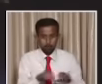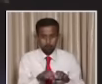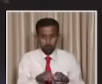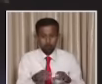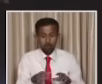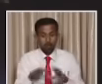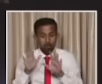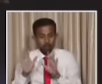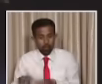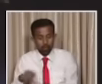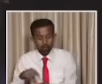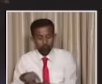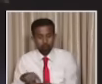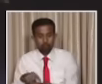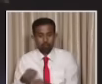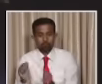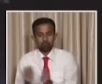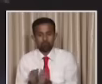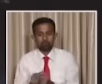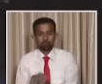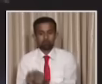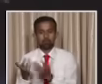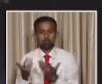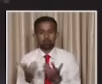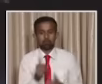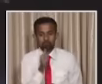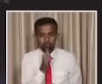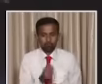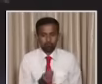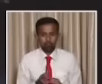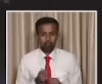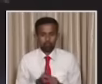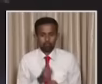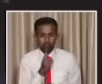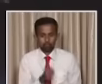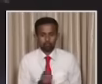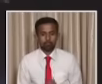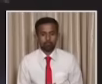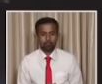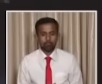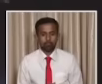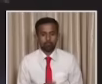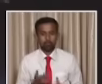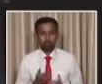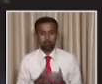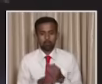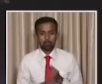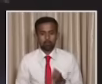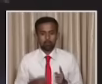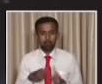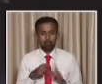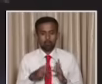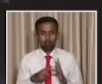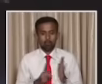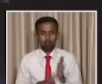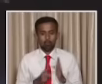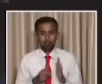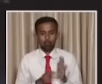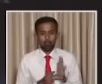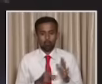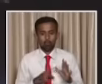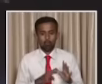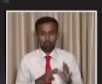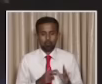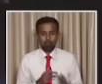අන්තිම අවස්ථාවේ තියෙන ප්‍රොජෙක්ට් වල වැඩේ වෙන්නේ නැහැ. වතුර ටික දැන් මම උදාහරණයක් ගත්තොත් මා නියෝජනය කරන කොළොන්නාසනේ සූර්යකන්ද